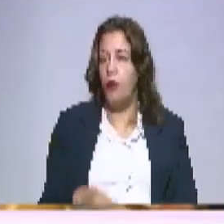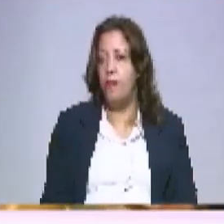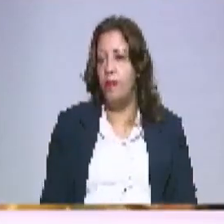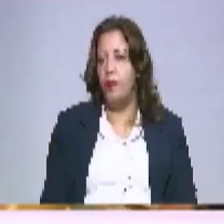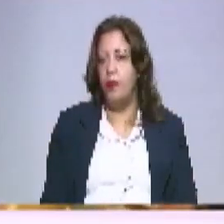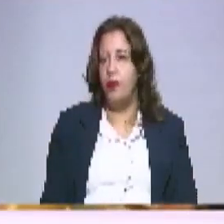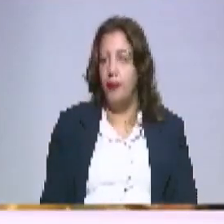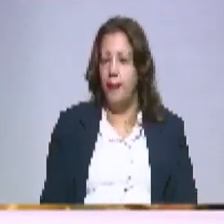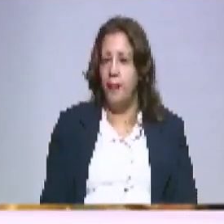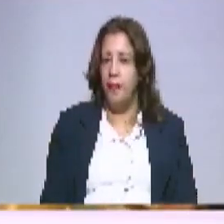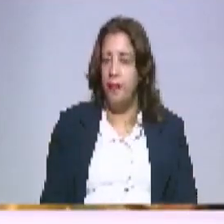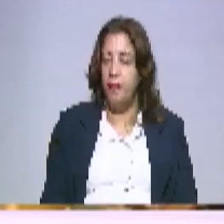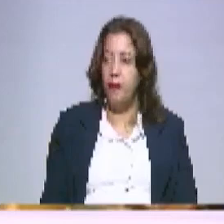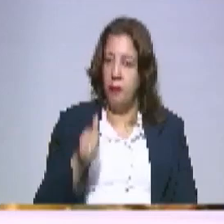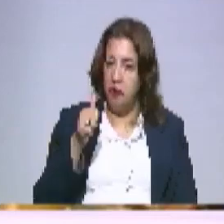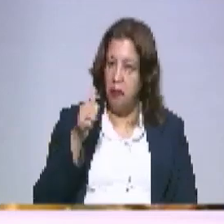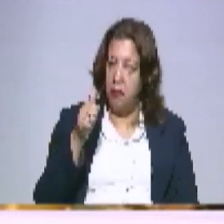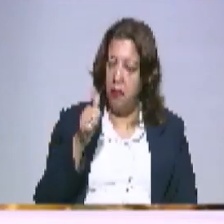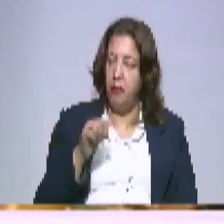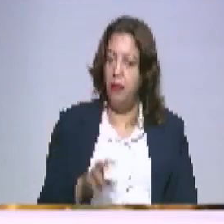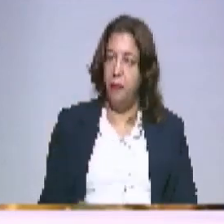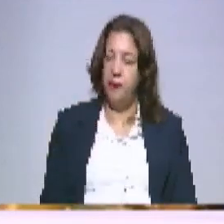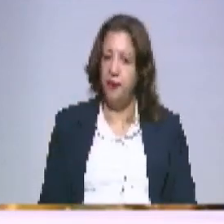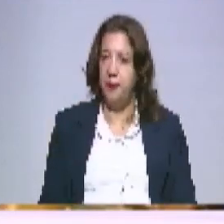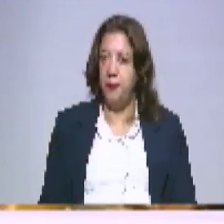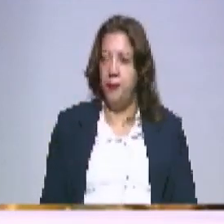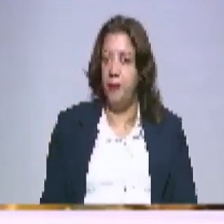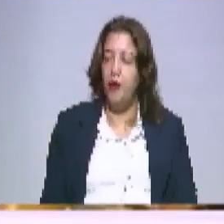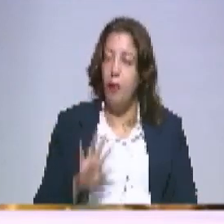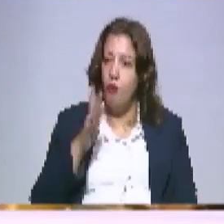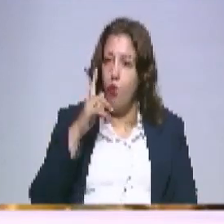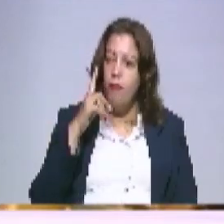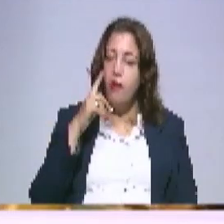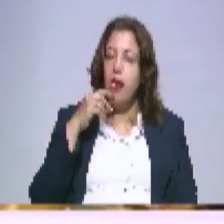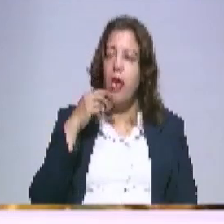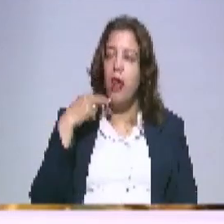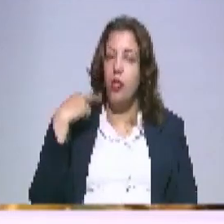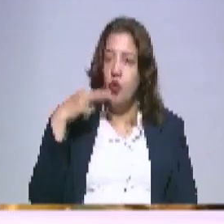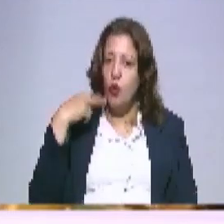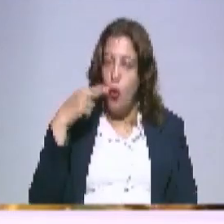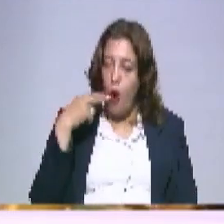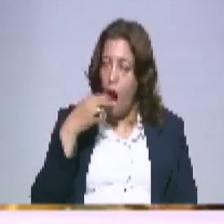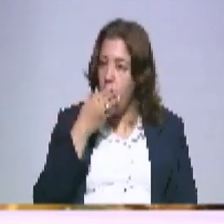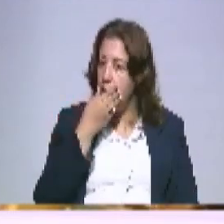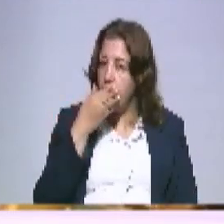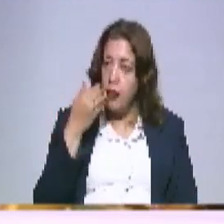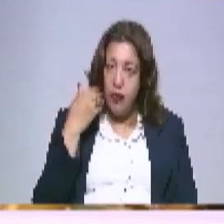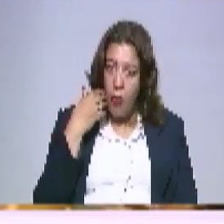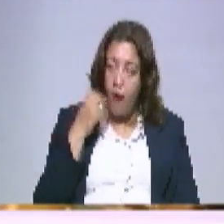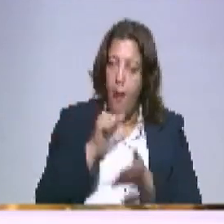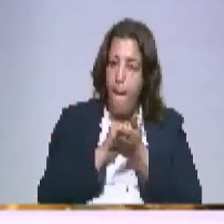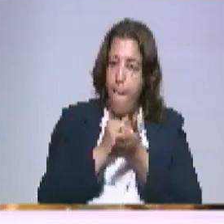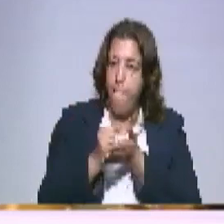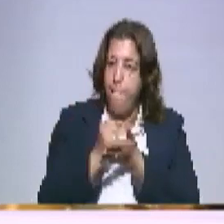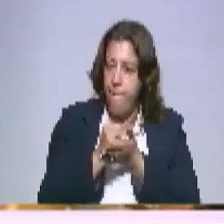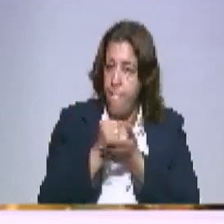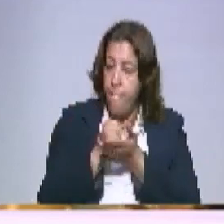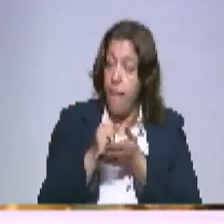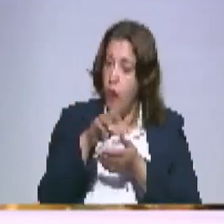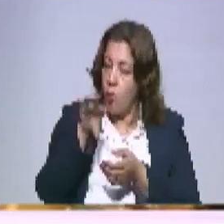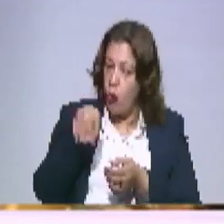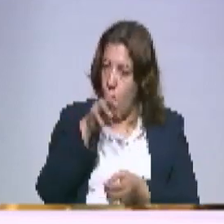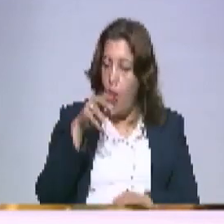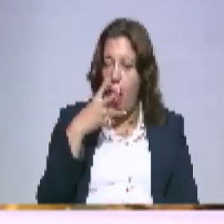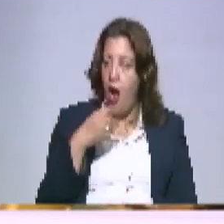قوي. كويس، احنا كده خلصنا ده. لو في بقى شوكولاته مبشوره اللي هي الشوكولاته الصيامي، لو في اي حاجه عندك في البيت اي حاجه حطيها